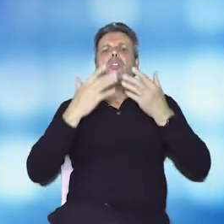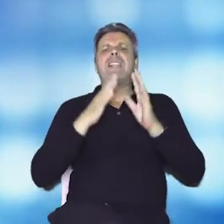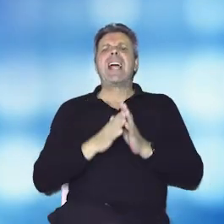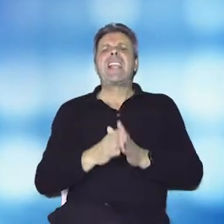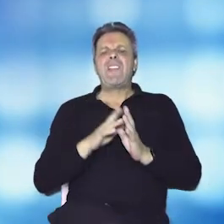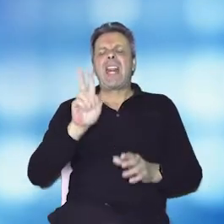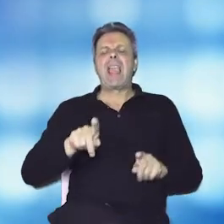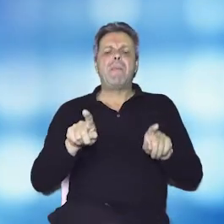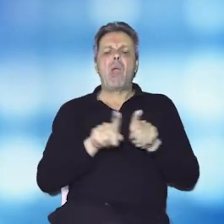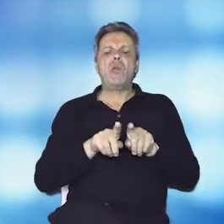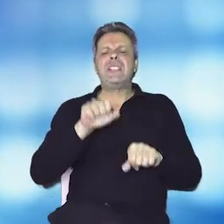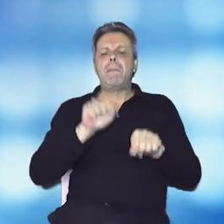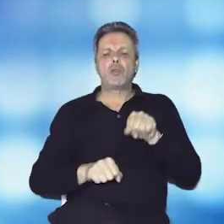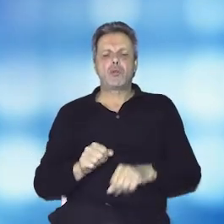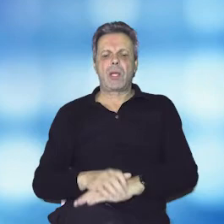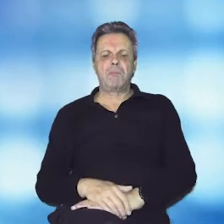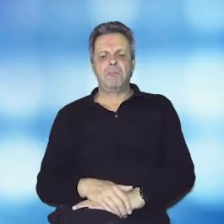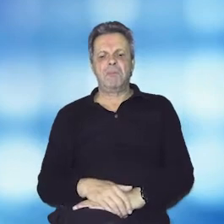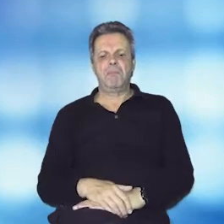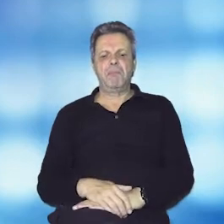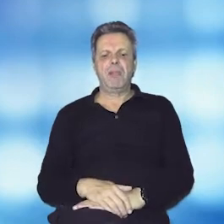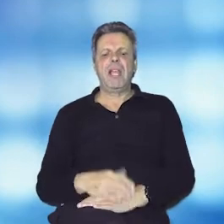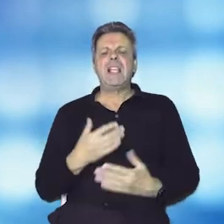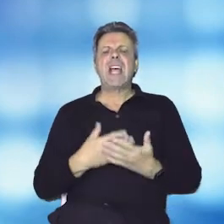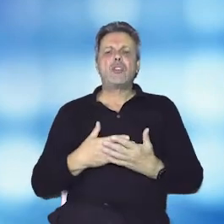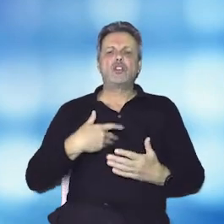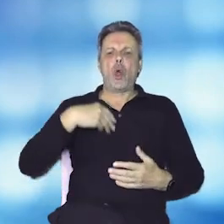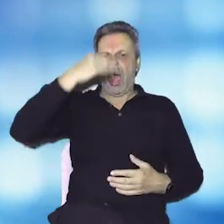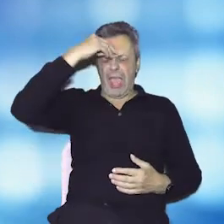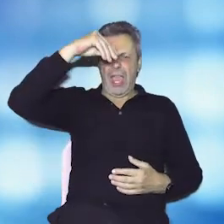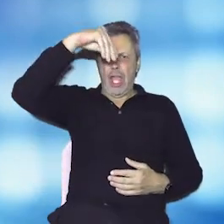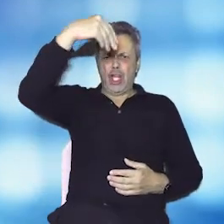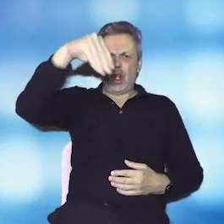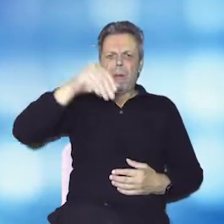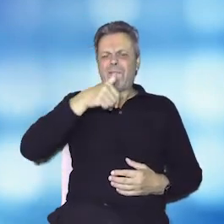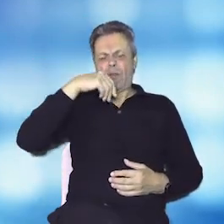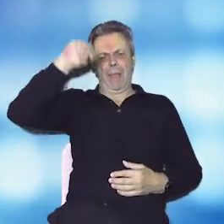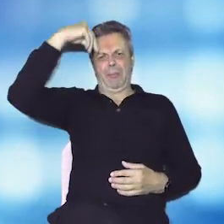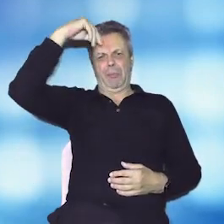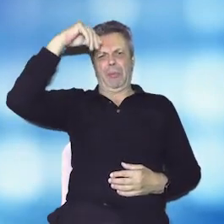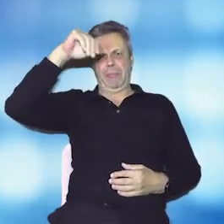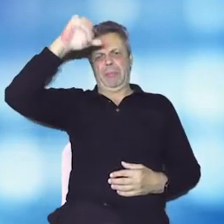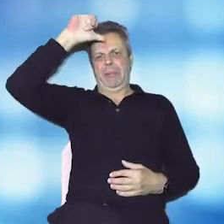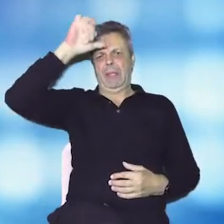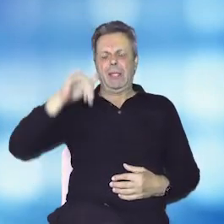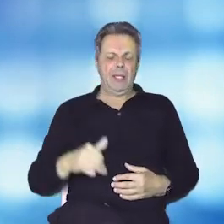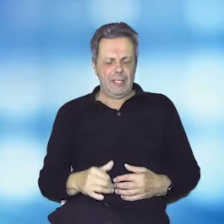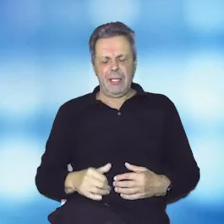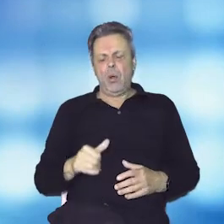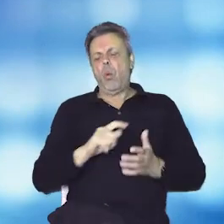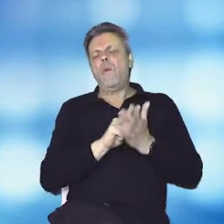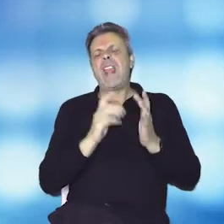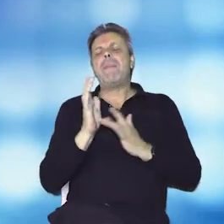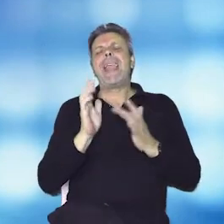isti ovaj postupak, jer je škropljenje nešto što je došlo kasnije. U vrijeme Isusa